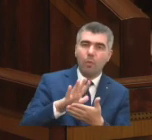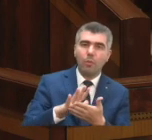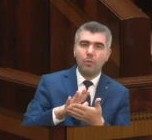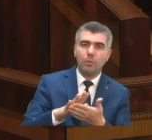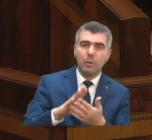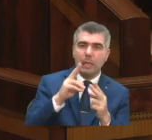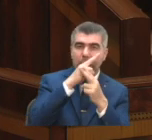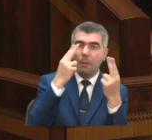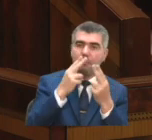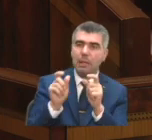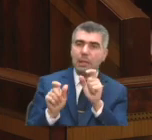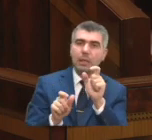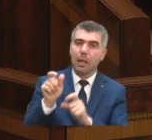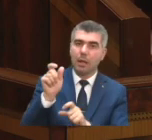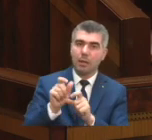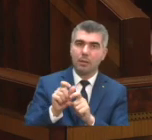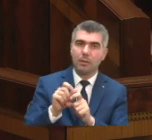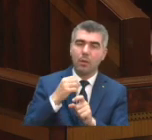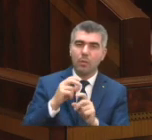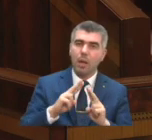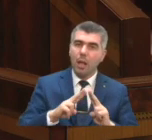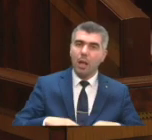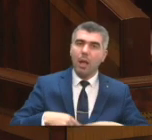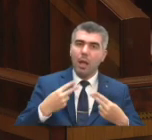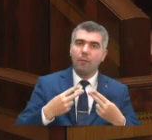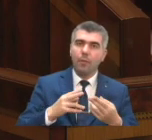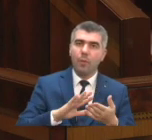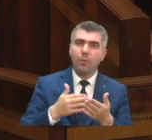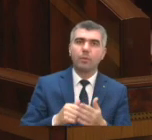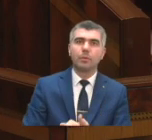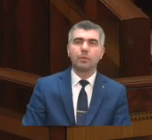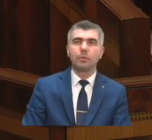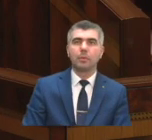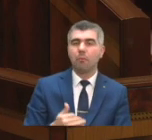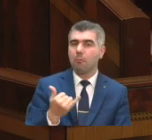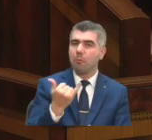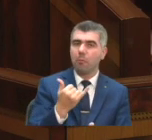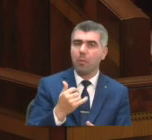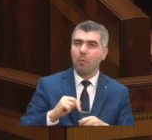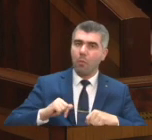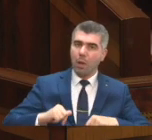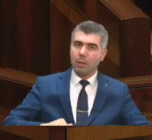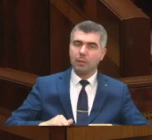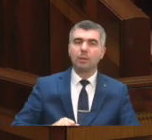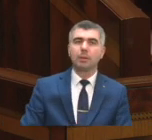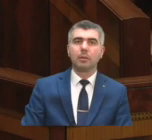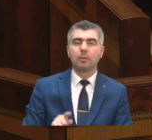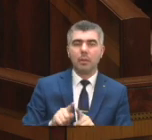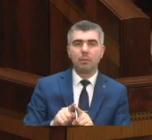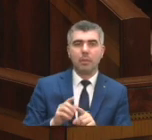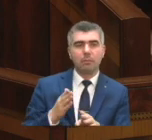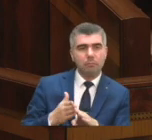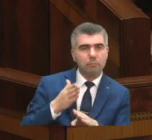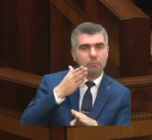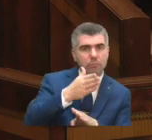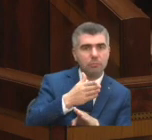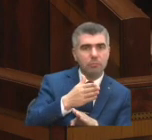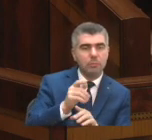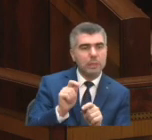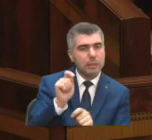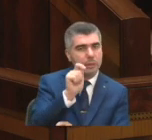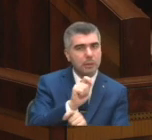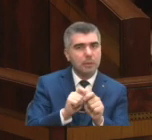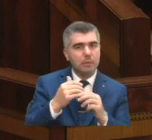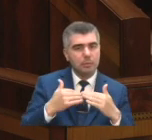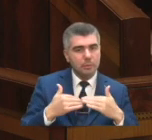المواطنين والحياة ديالهم الاقتصادية والاجتماعية. لذلك كنطلب منك سيد الوزير المحترم باش تدخلوا باش تصلحوها